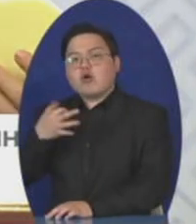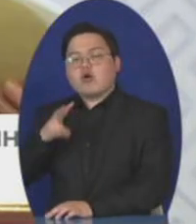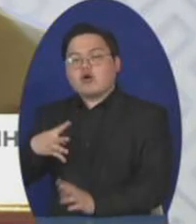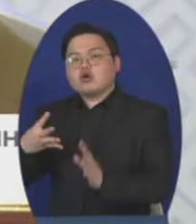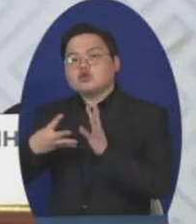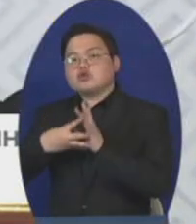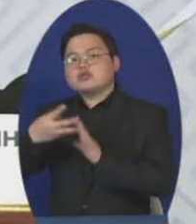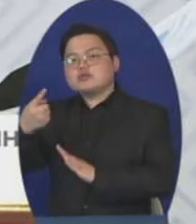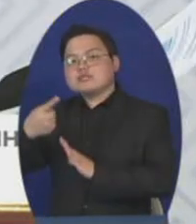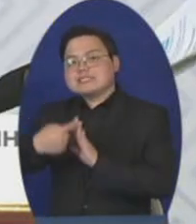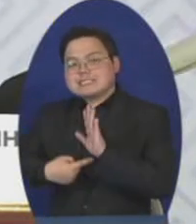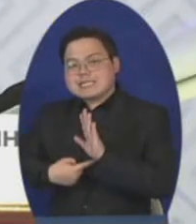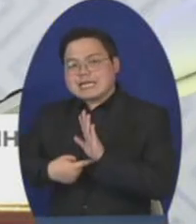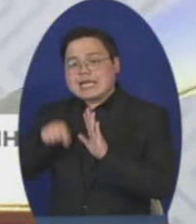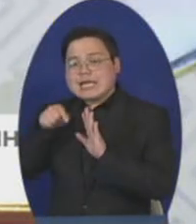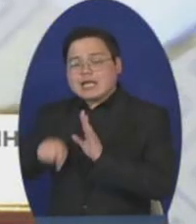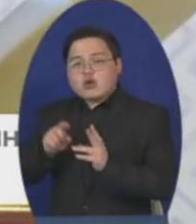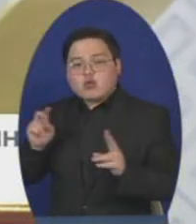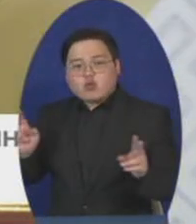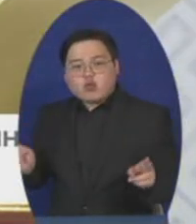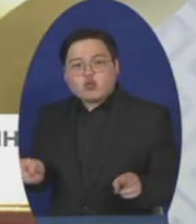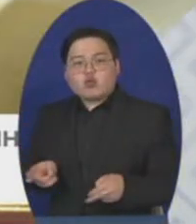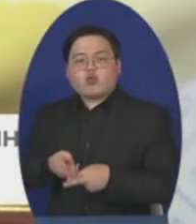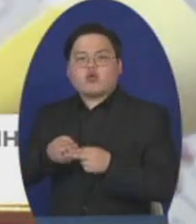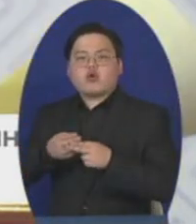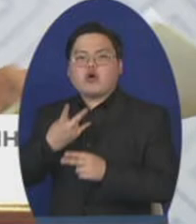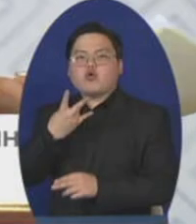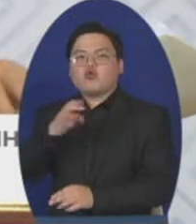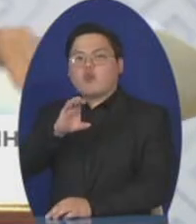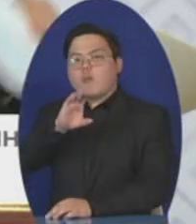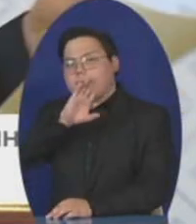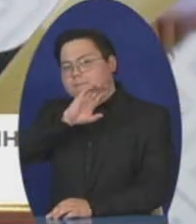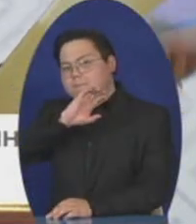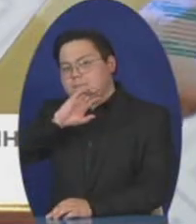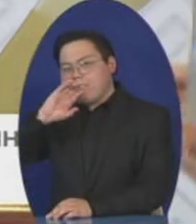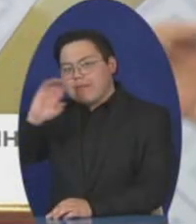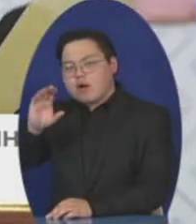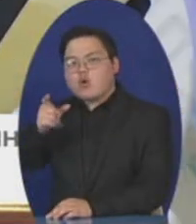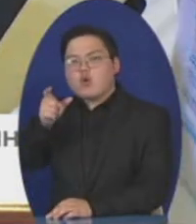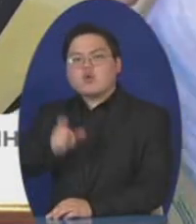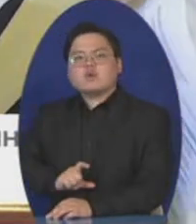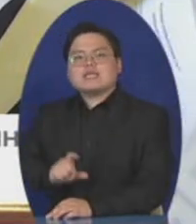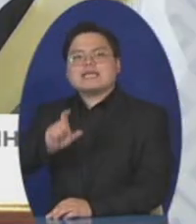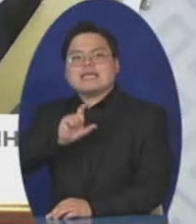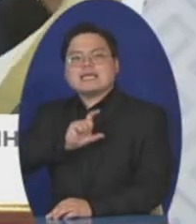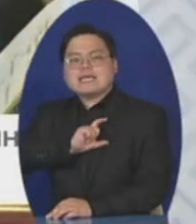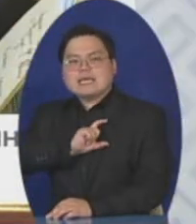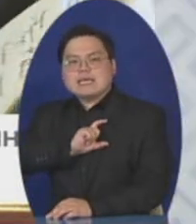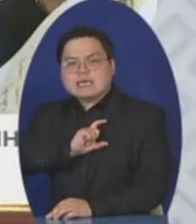9-р сард энэ дүгнэлтийг нэгдсэн үндэсний байгууллагын хүний эрхийн